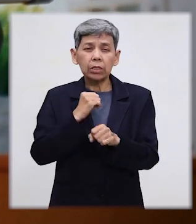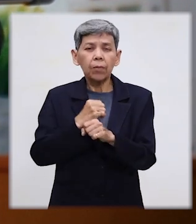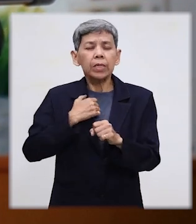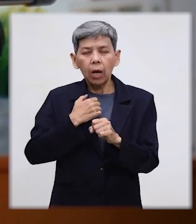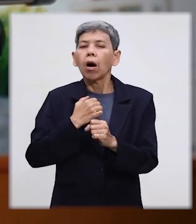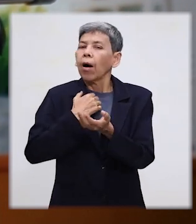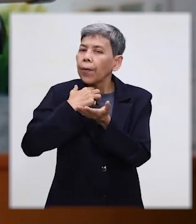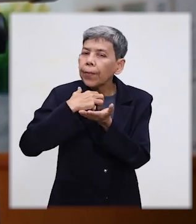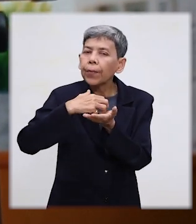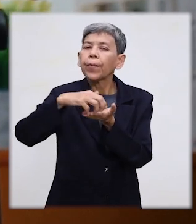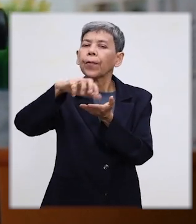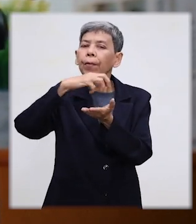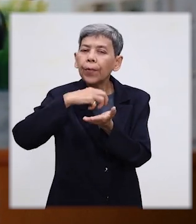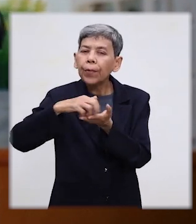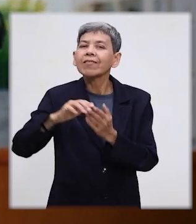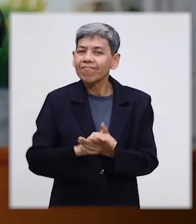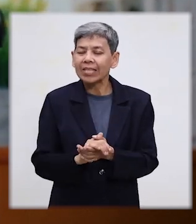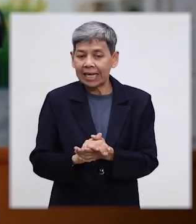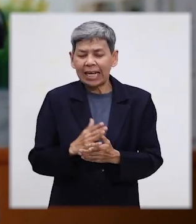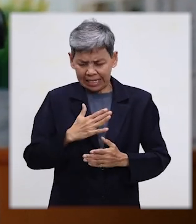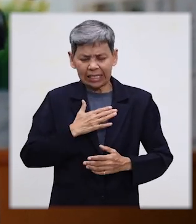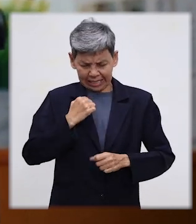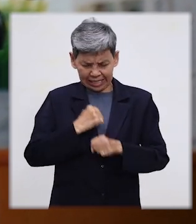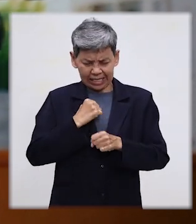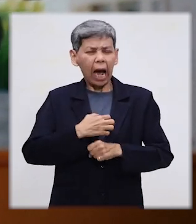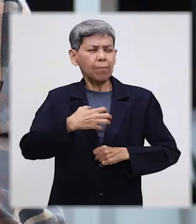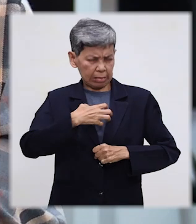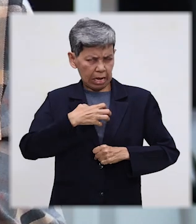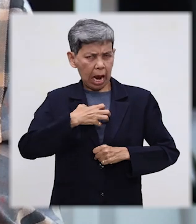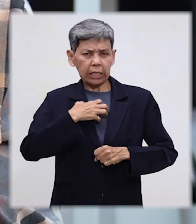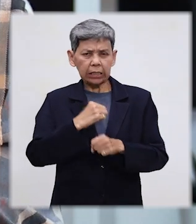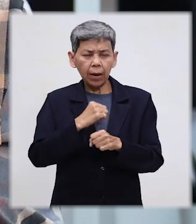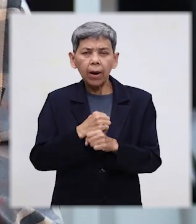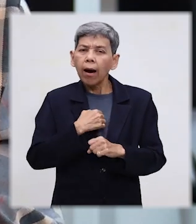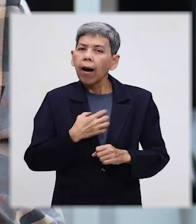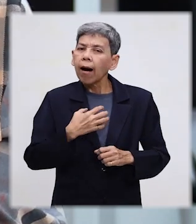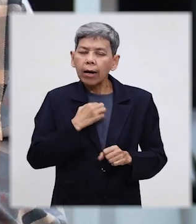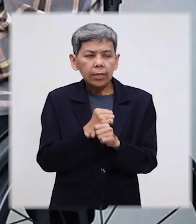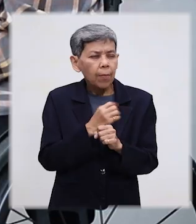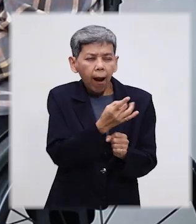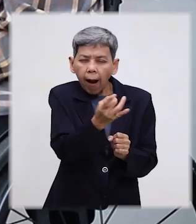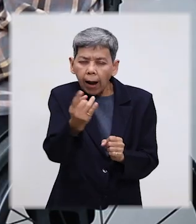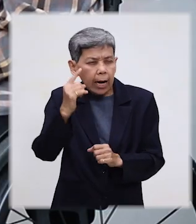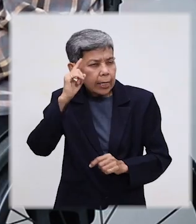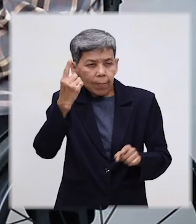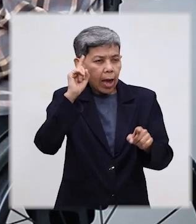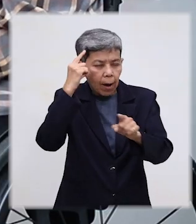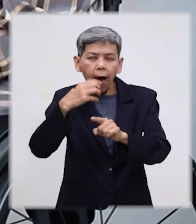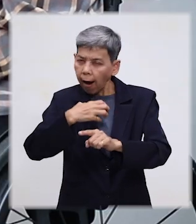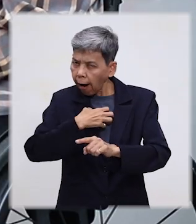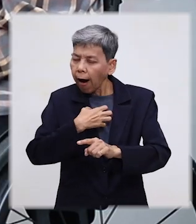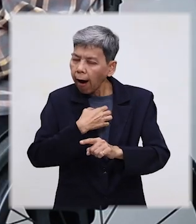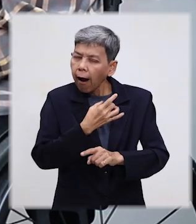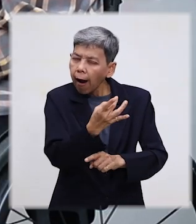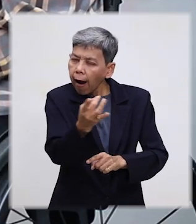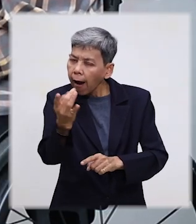ยังอยากทำหนังอยู่ก็เพราะว่ายังอยากเจอสตอรี่ใหม่ๆ อยากเจอช่วงที่ผมมีความสุขที่สุด